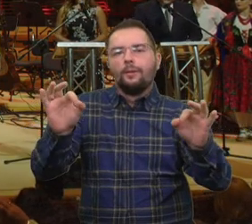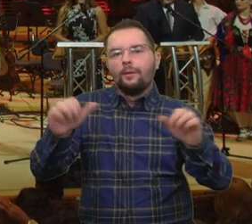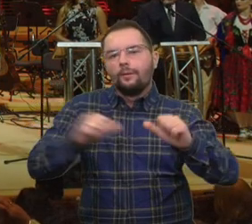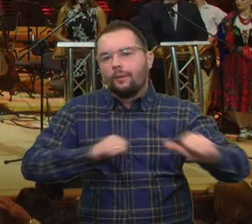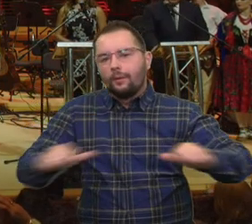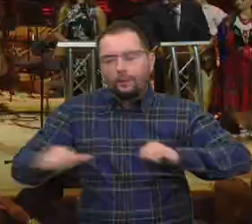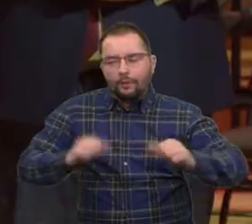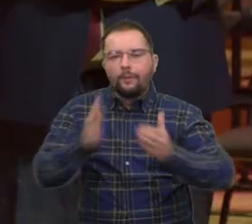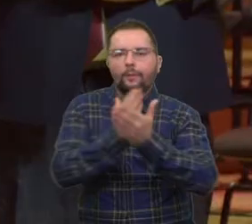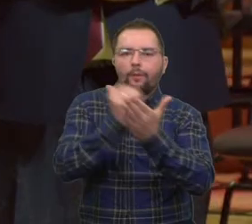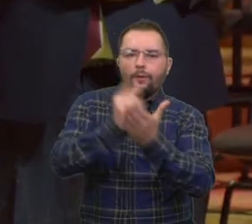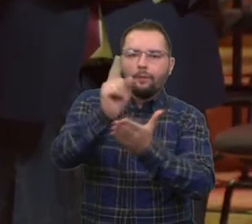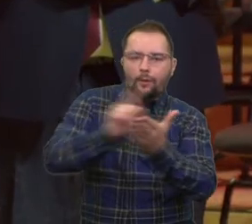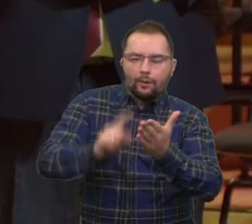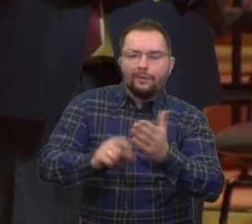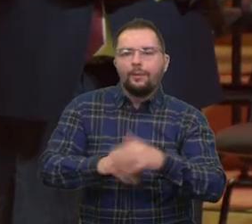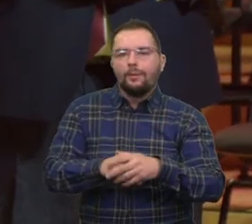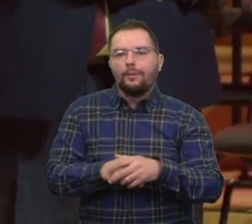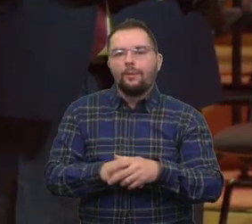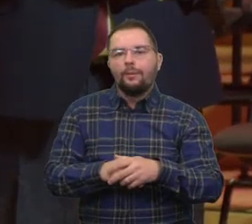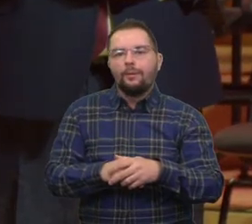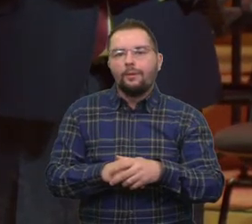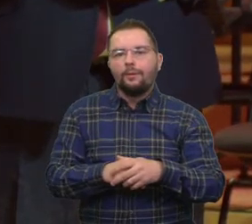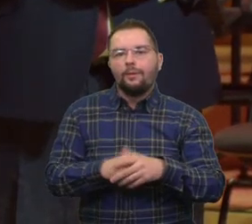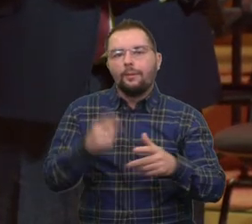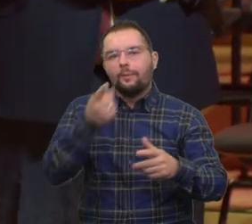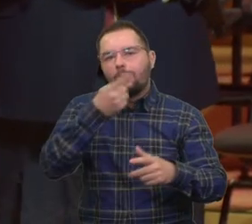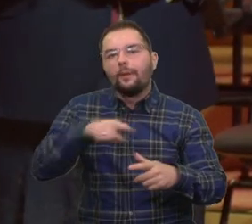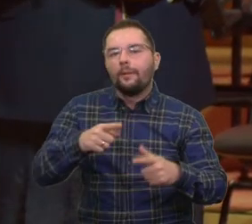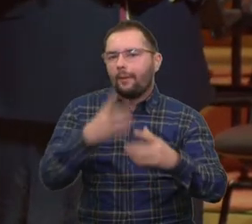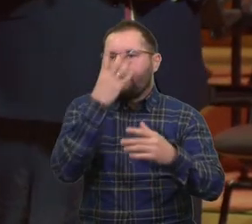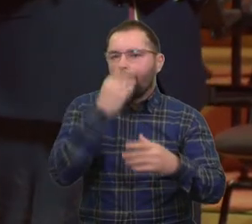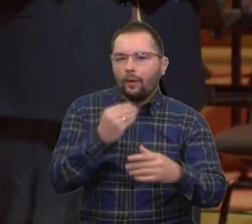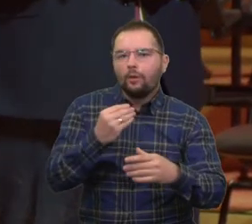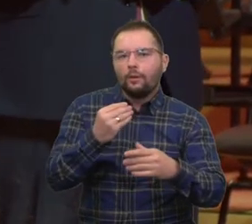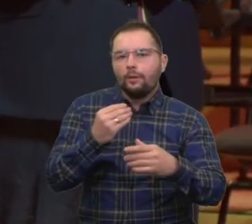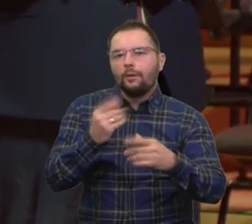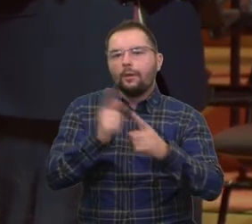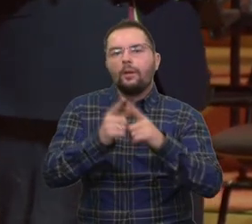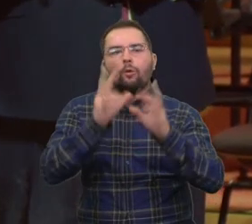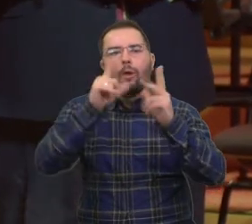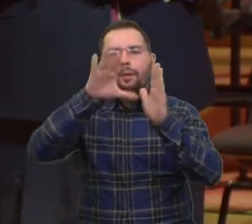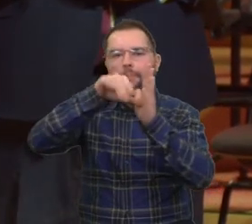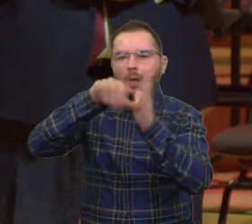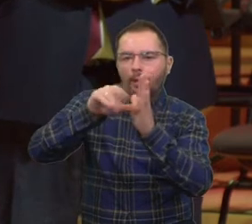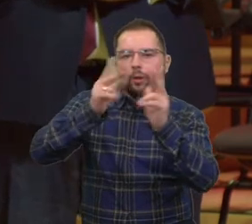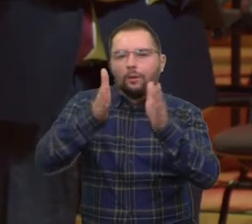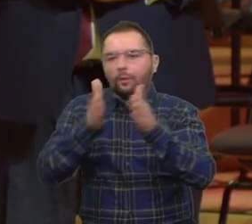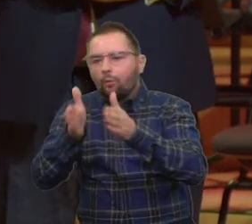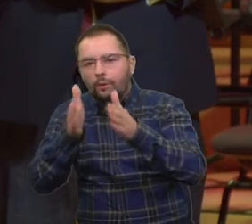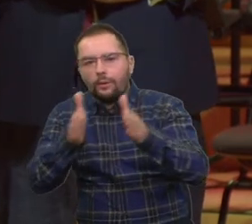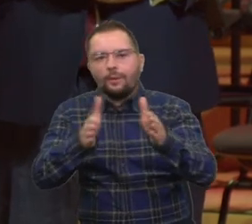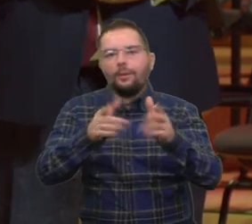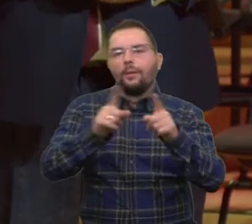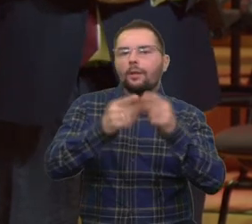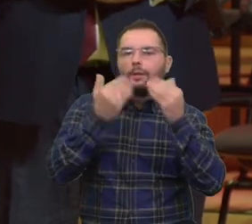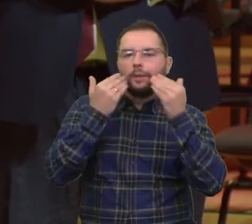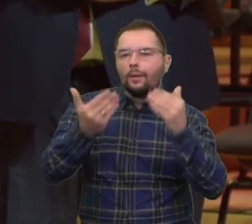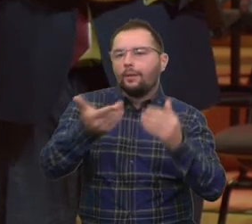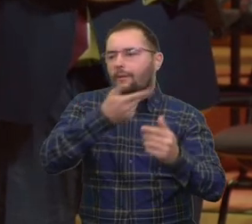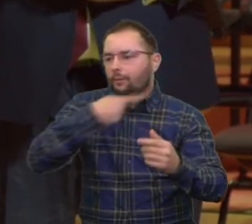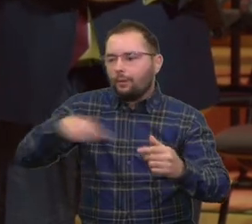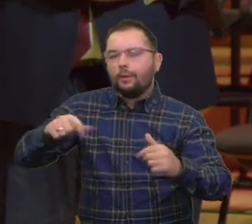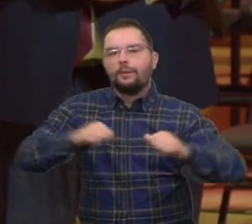samorządnego województwa śląskiego. Tak jak wyglądają dzisiaj nasze miasta, nasze ulice, to w ogromnej mierze zasługa